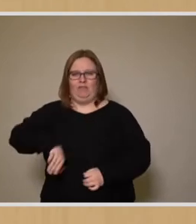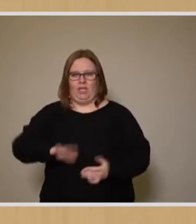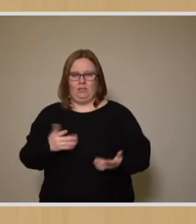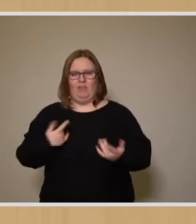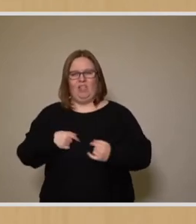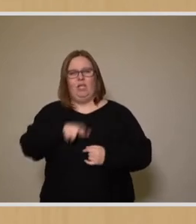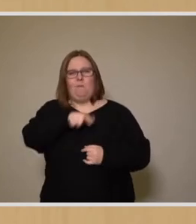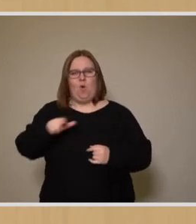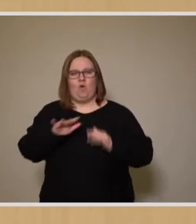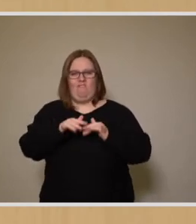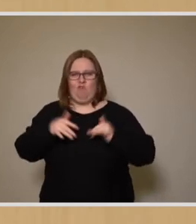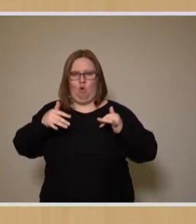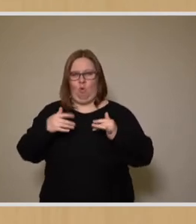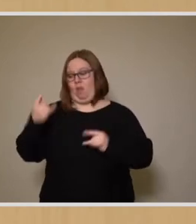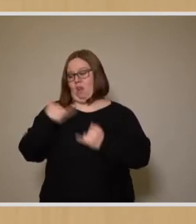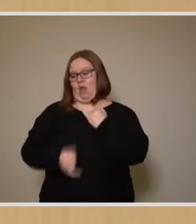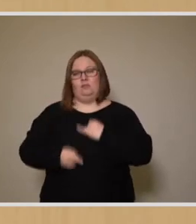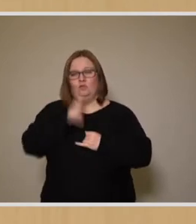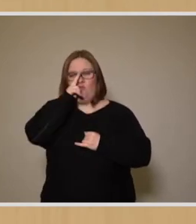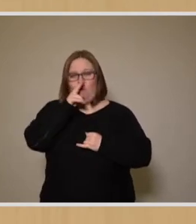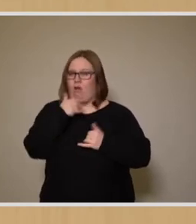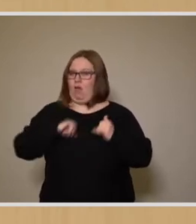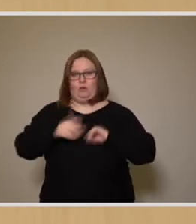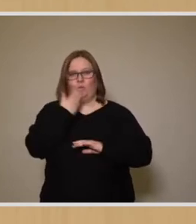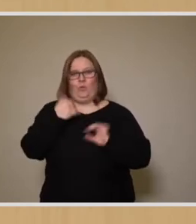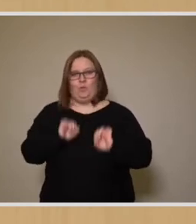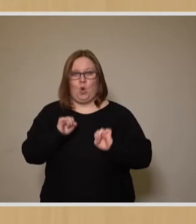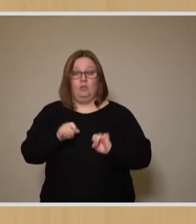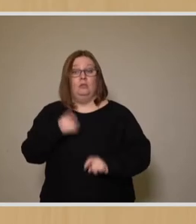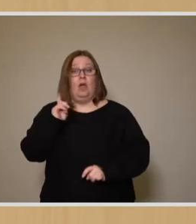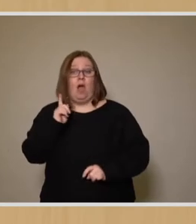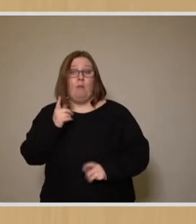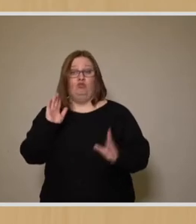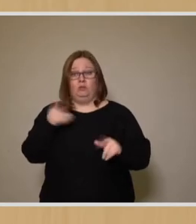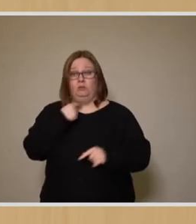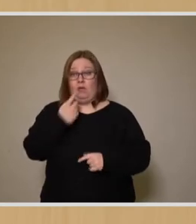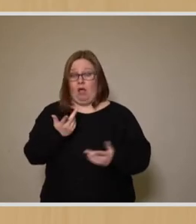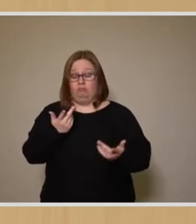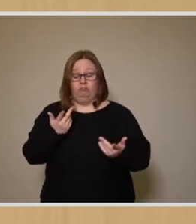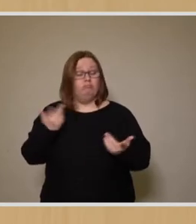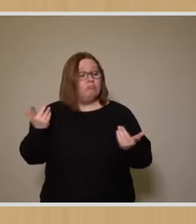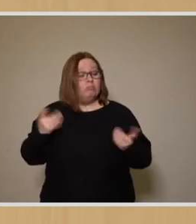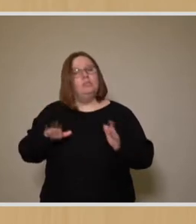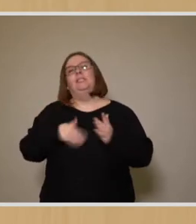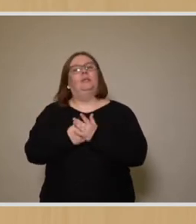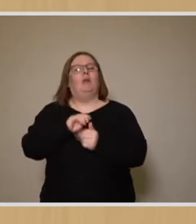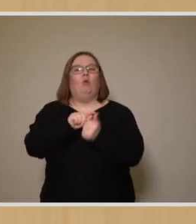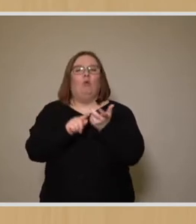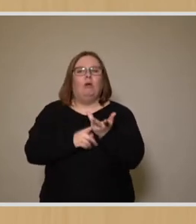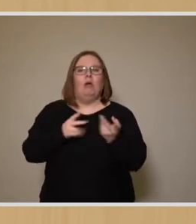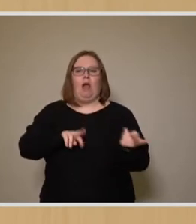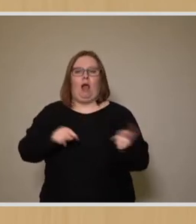Das Bürgerforum konnte nicht, wie angedacht, letzten November stattfinden. Aber es wurde ja schon angesprochen, es gibt mittlerweile bereits